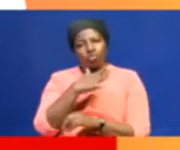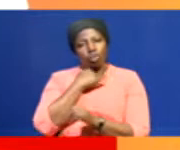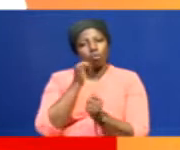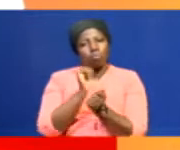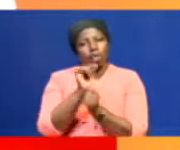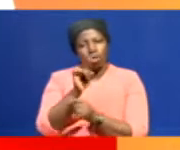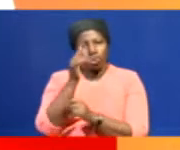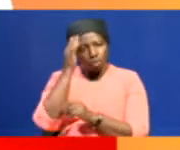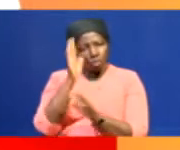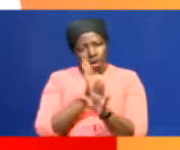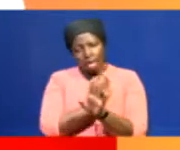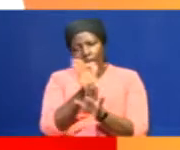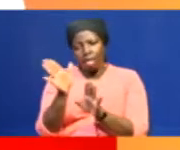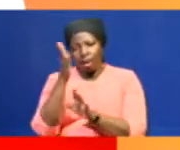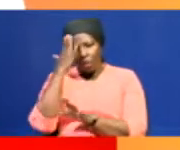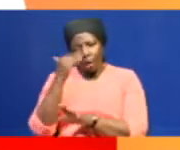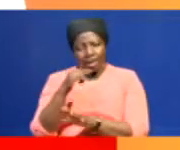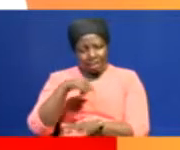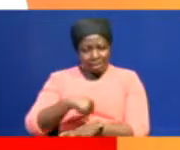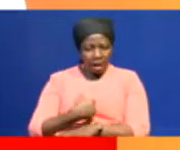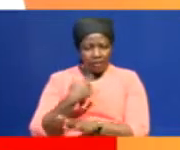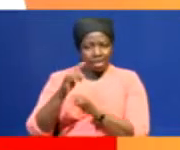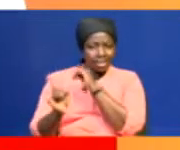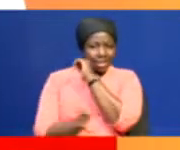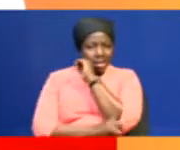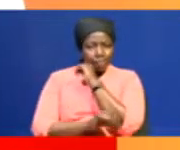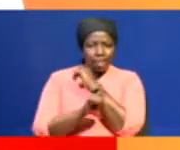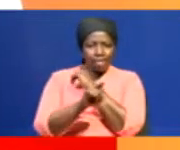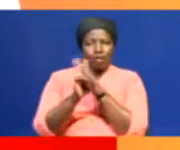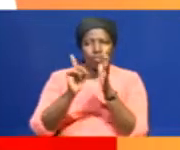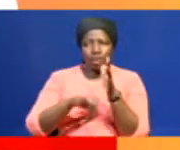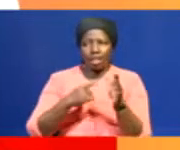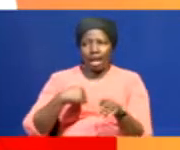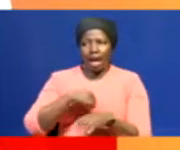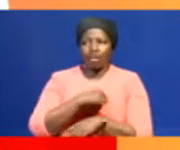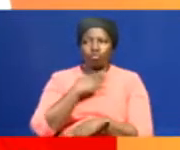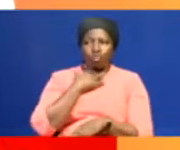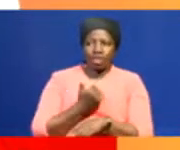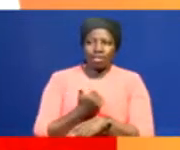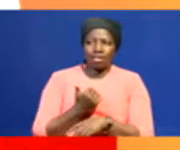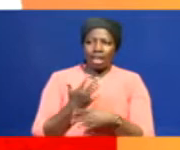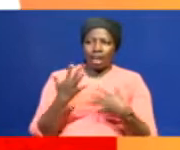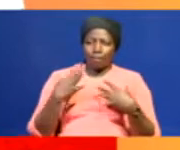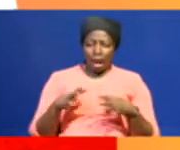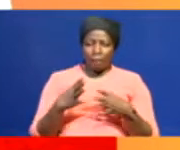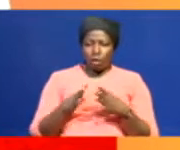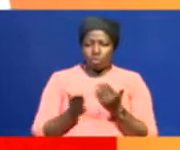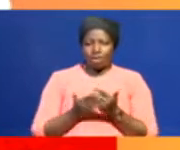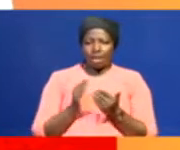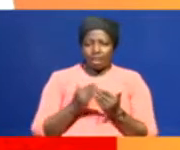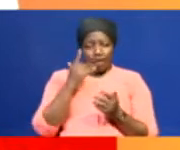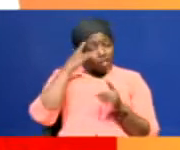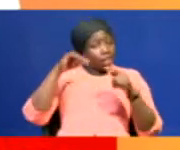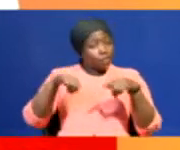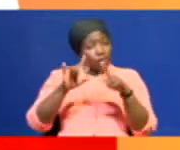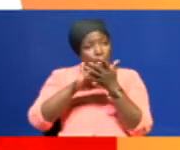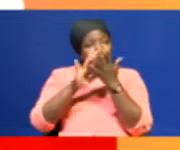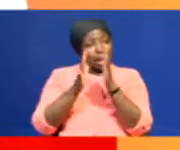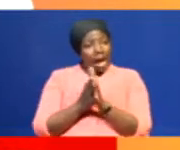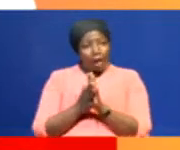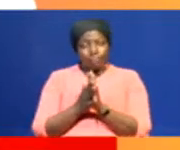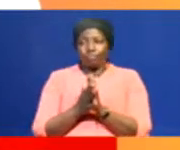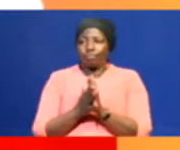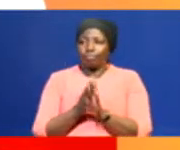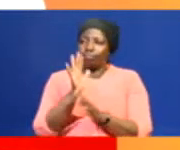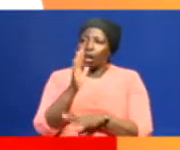side? Self discipline ndio tunataka kuweka. Watu wenyewe wajiangalie, wenyewe wakuwa askari wa wenzao. Si